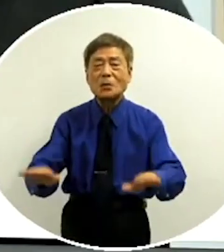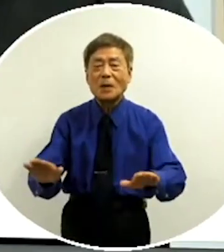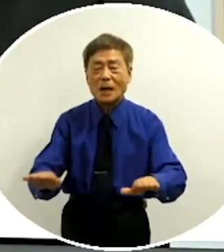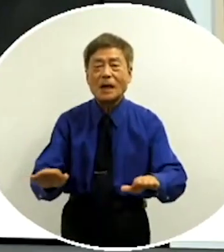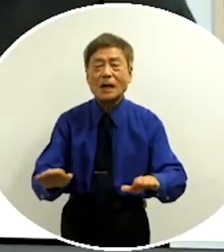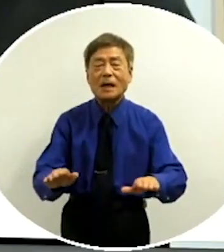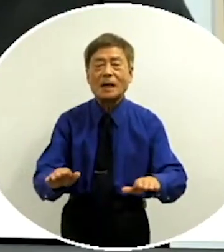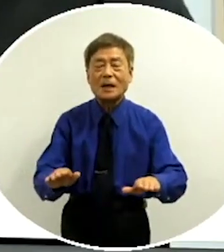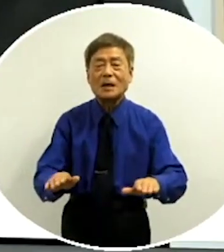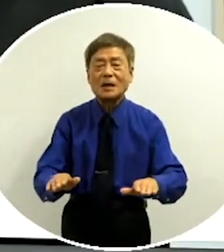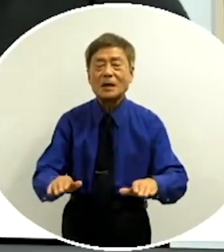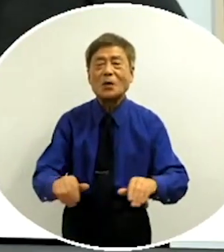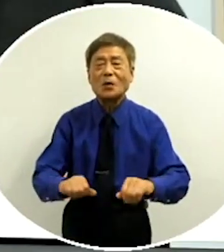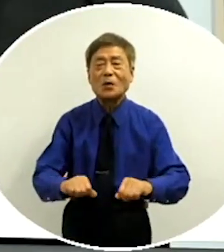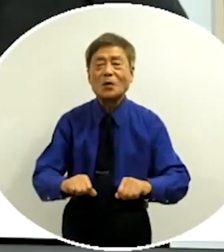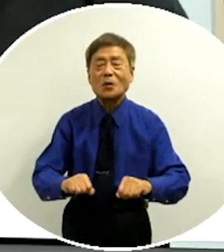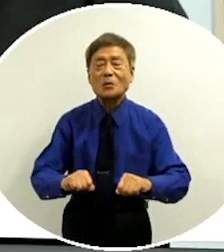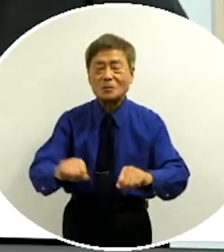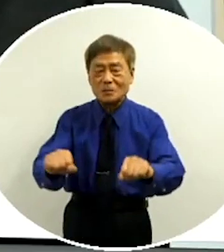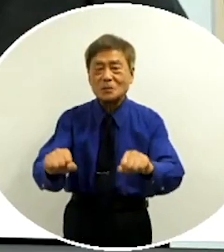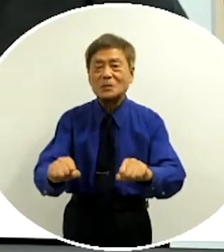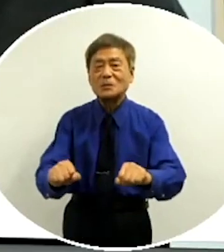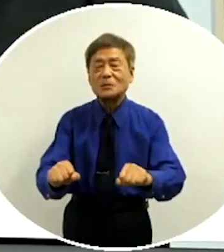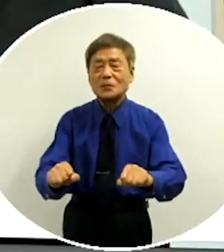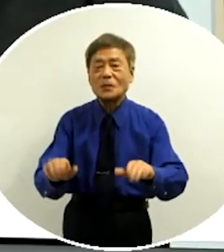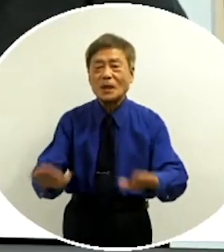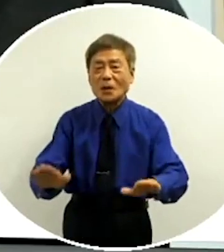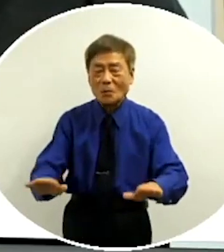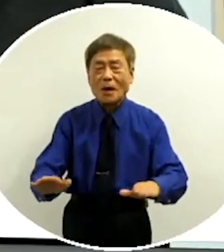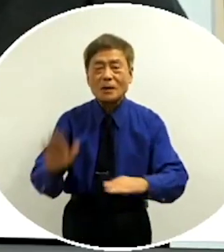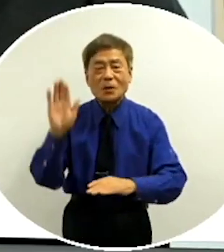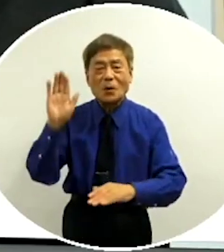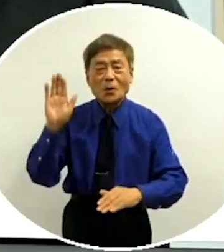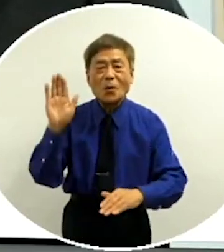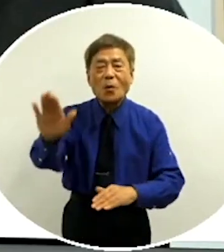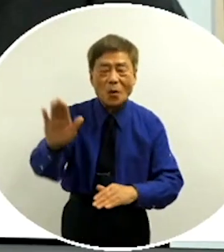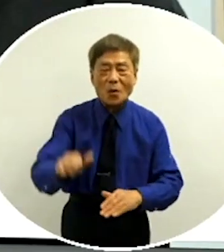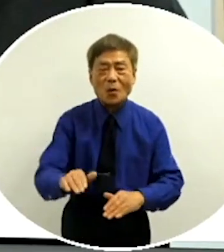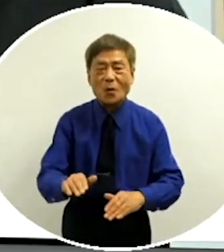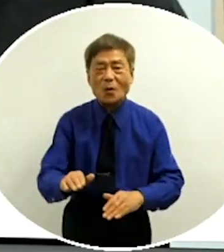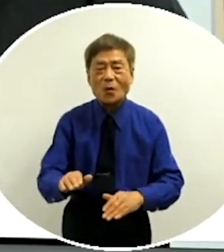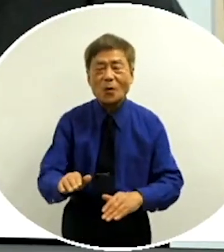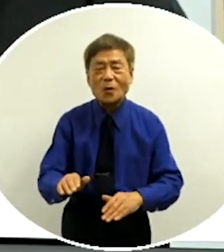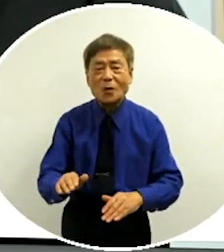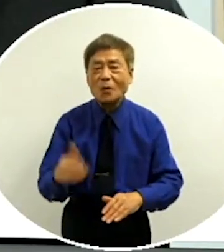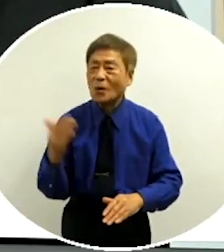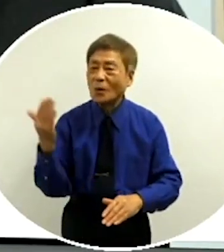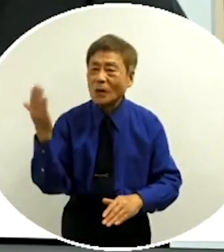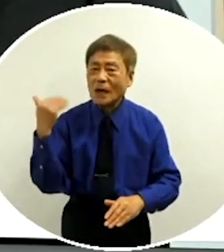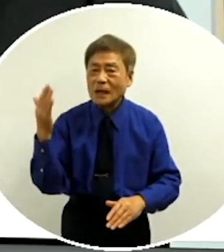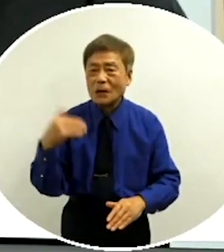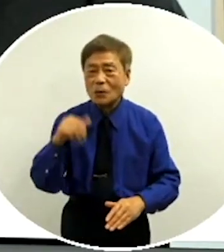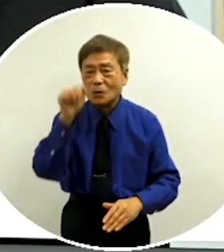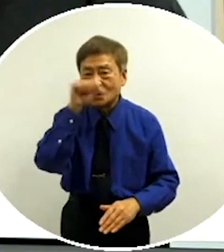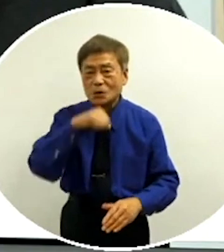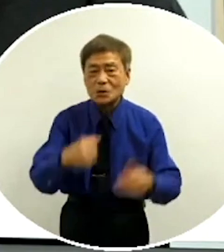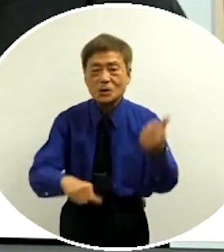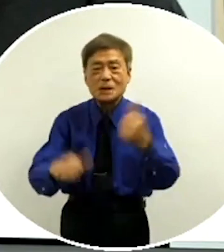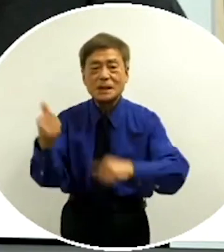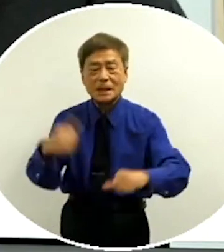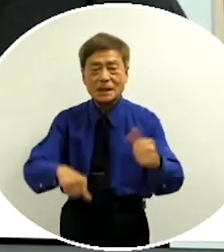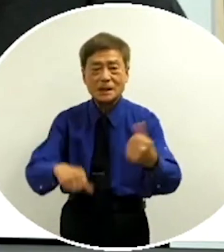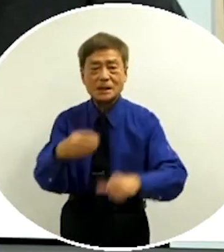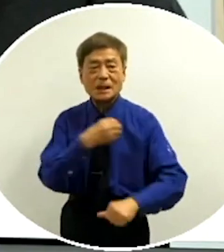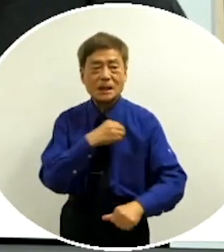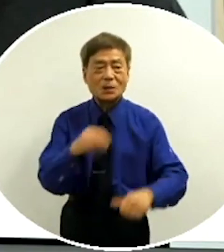たいという方はそれはそれでただあのやはり今後総選挙のこの結果を見ますと私はやっぱり地域